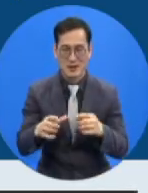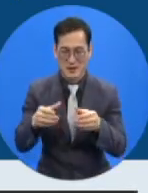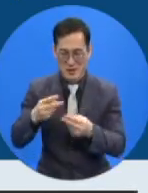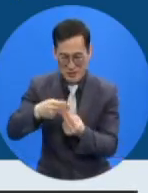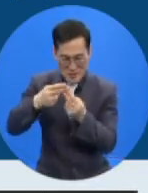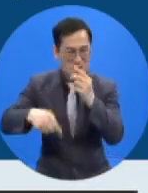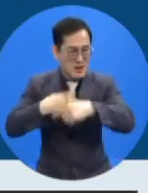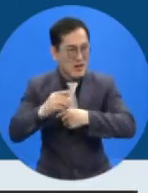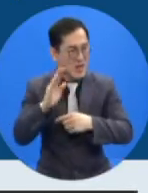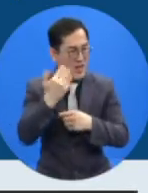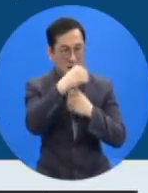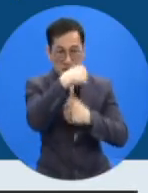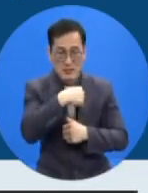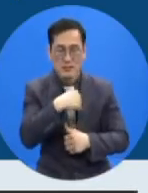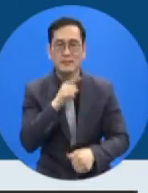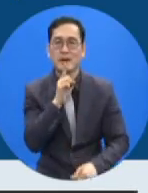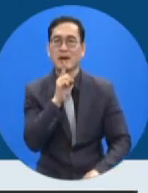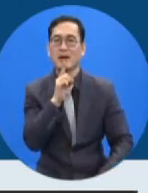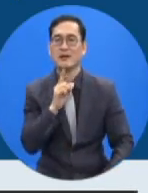지시로